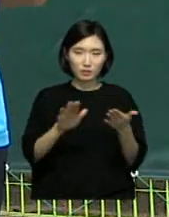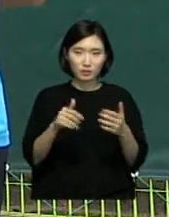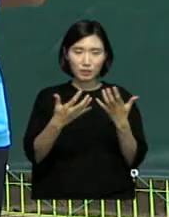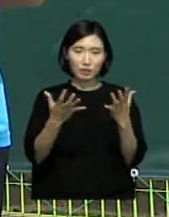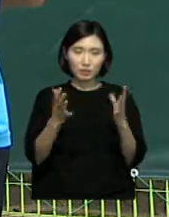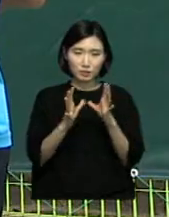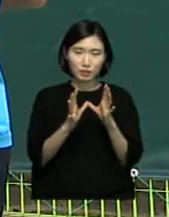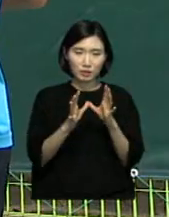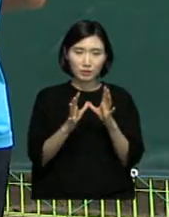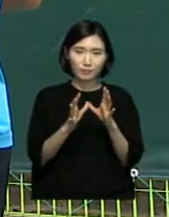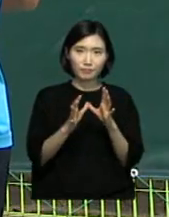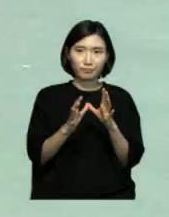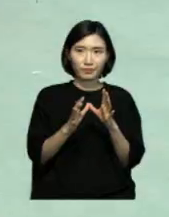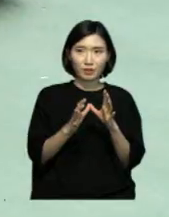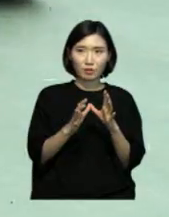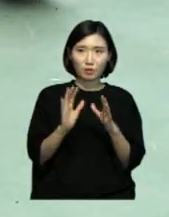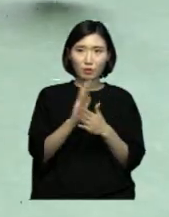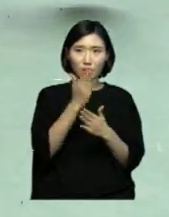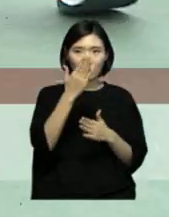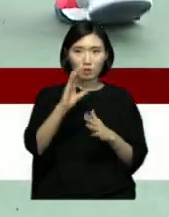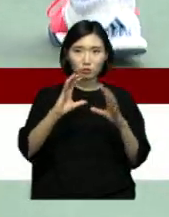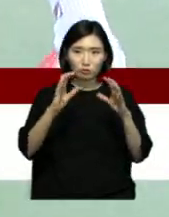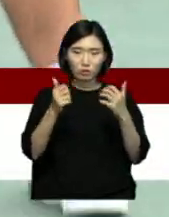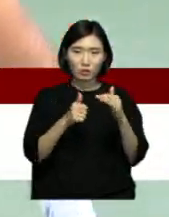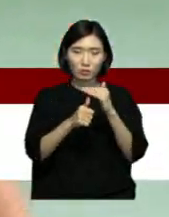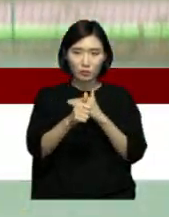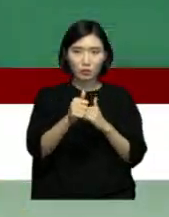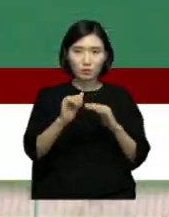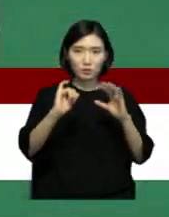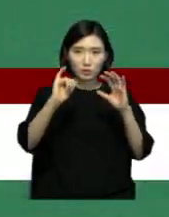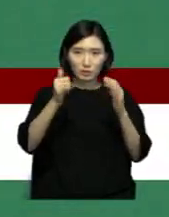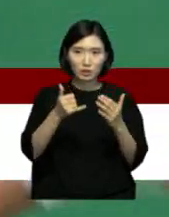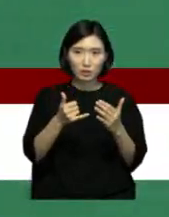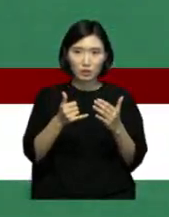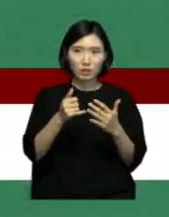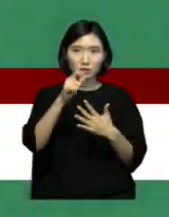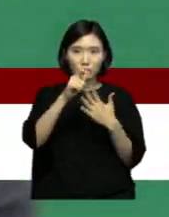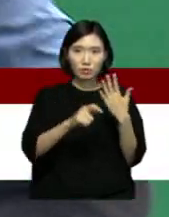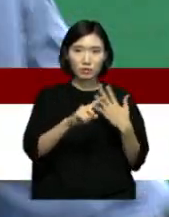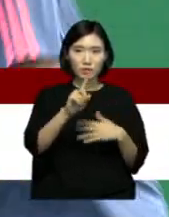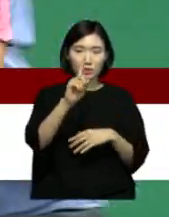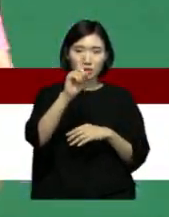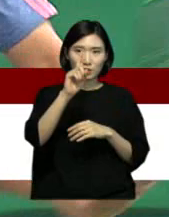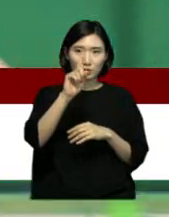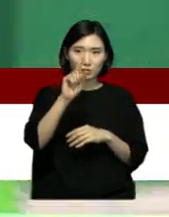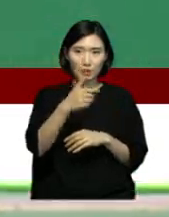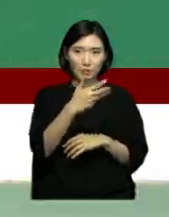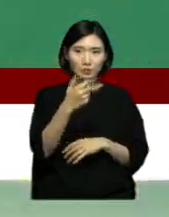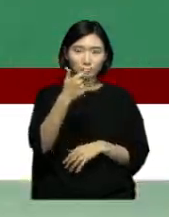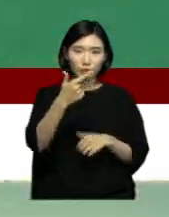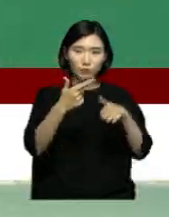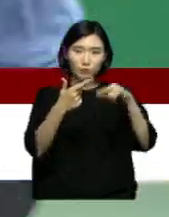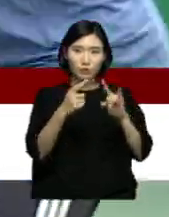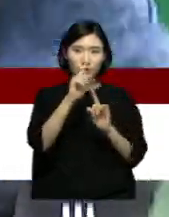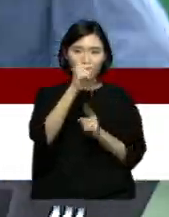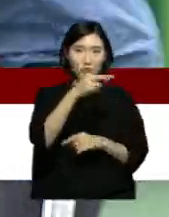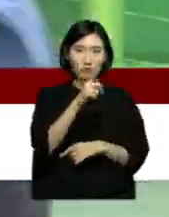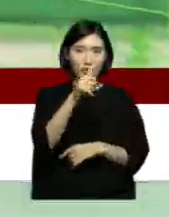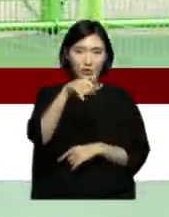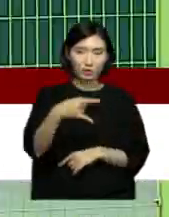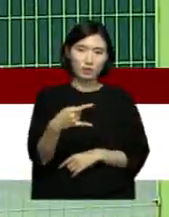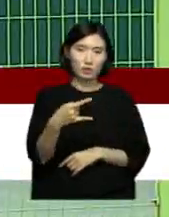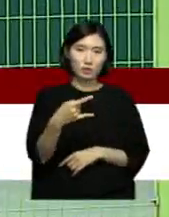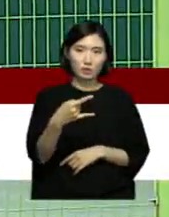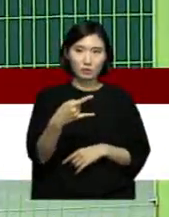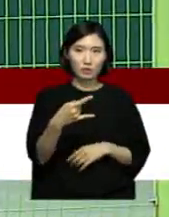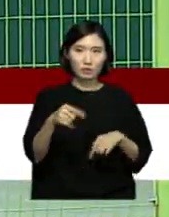단체전 선수 구성은 화려합니다. 국가대표이면서 세계 랭킹 186위인 테니스 유망주 이덕희 선수가 출전하기